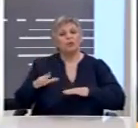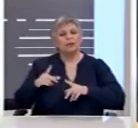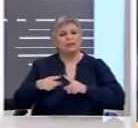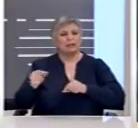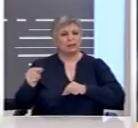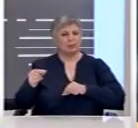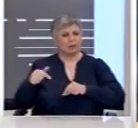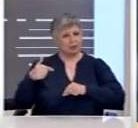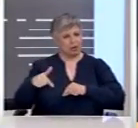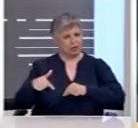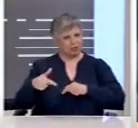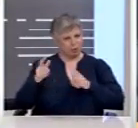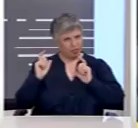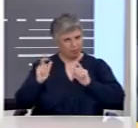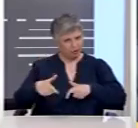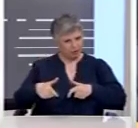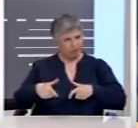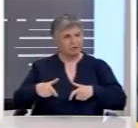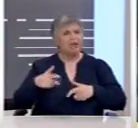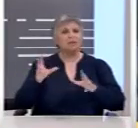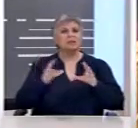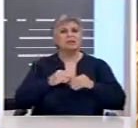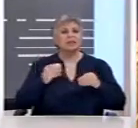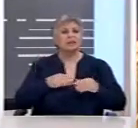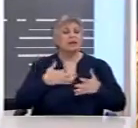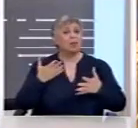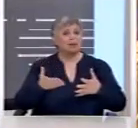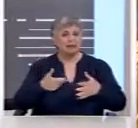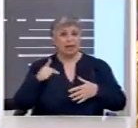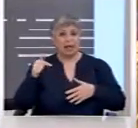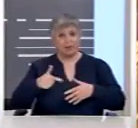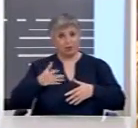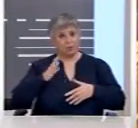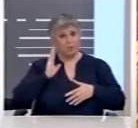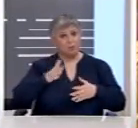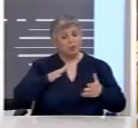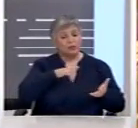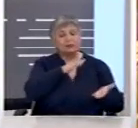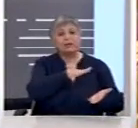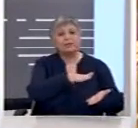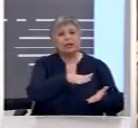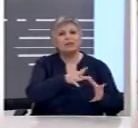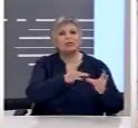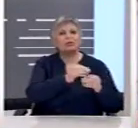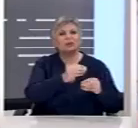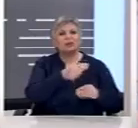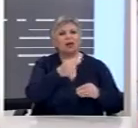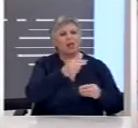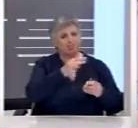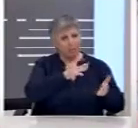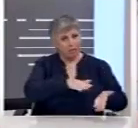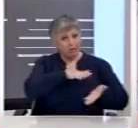Κυπριακής Δημοκρατίας για την πρόσβαση στο υλικό του φακέλου της Κύπρου και λήψη σχετικής